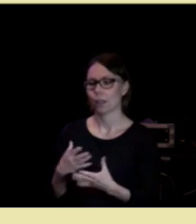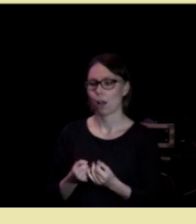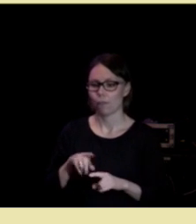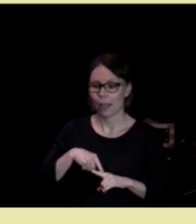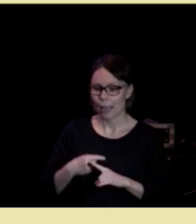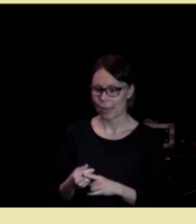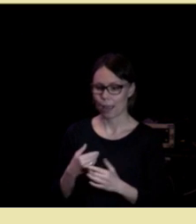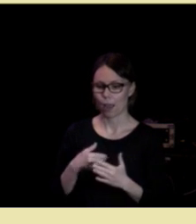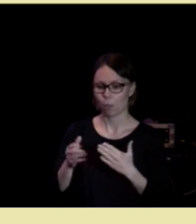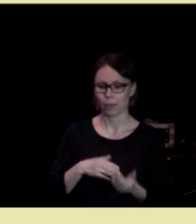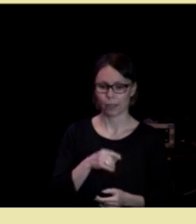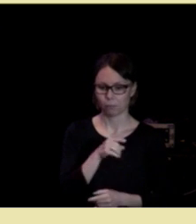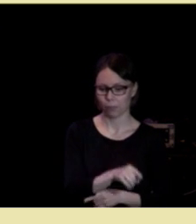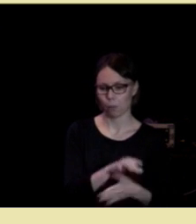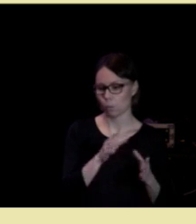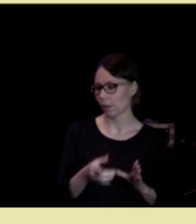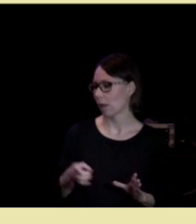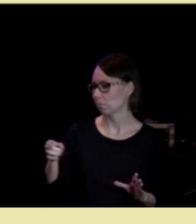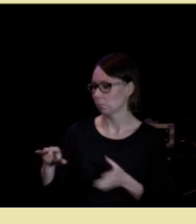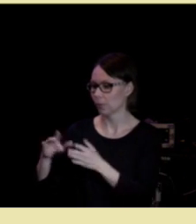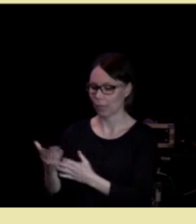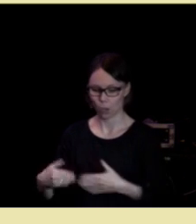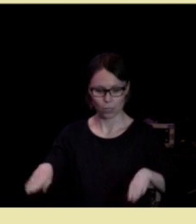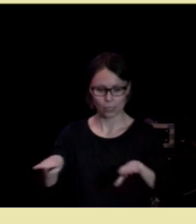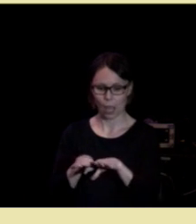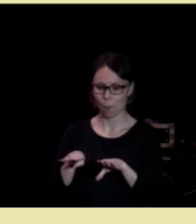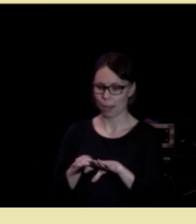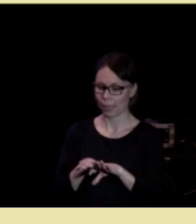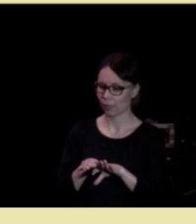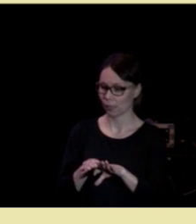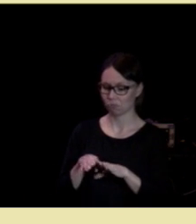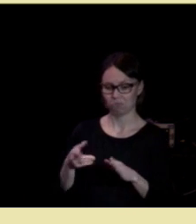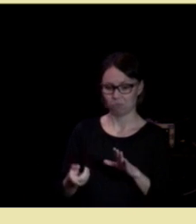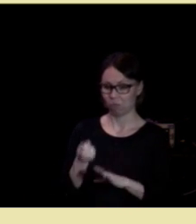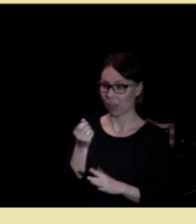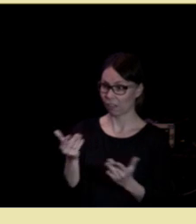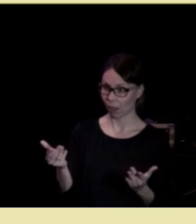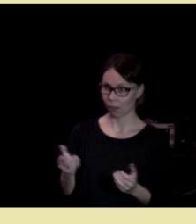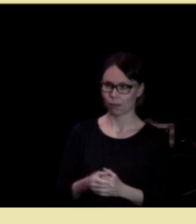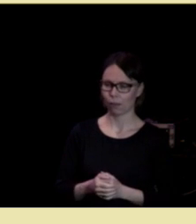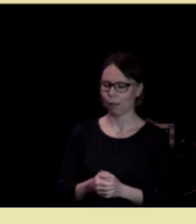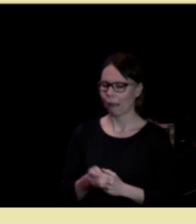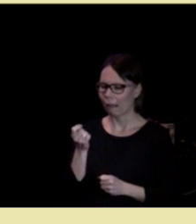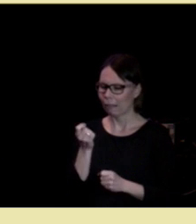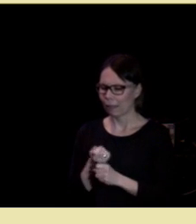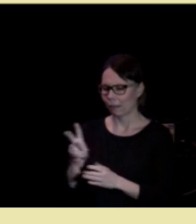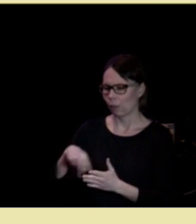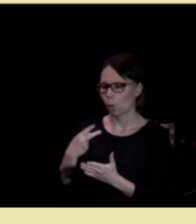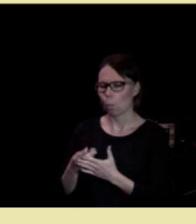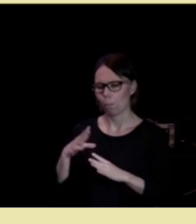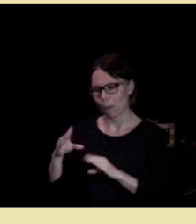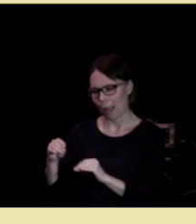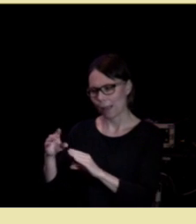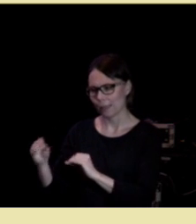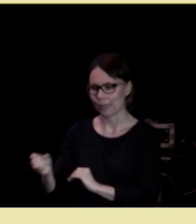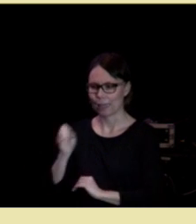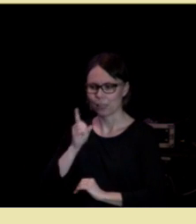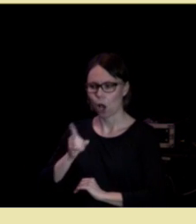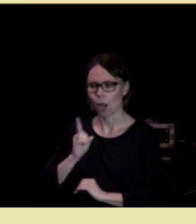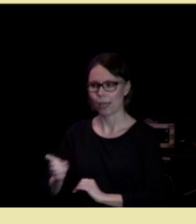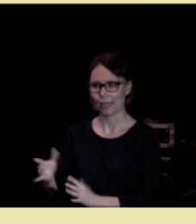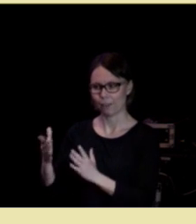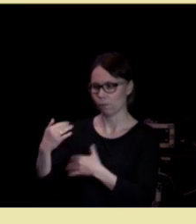I disse to modellene, og fant en nesten dobblet bedring I